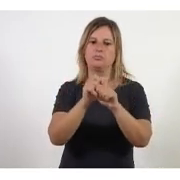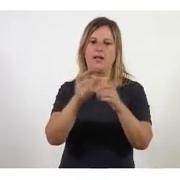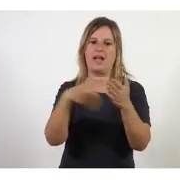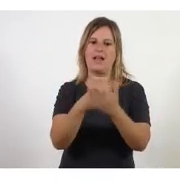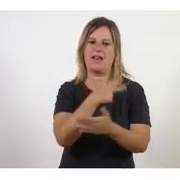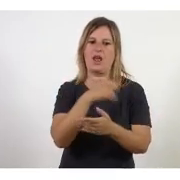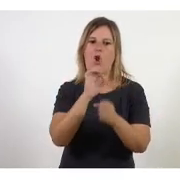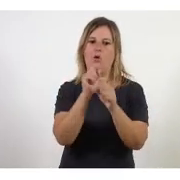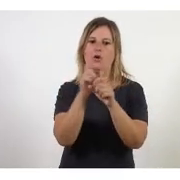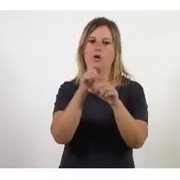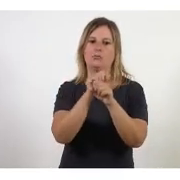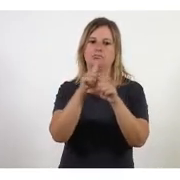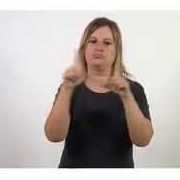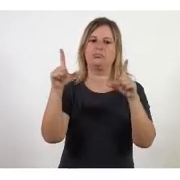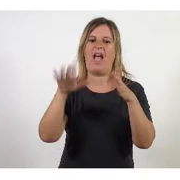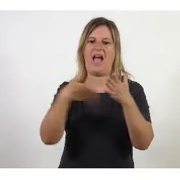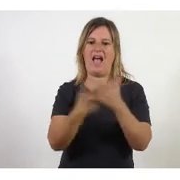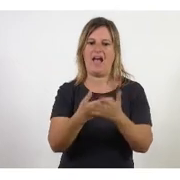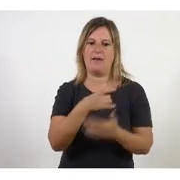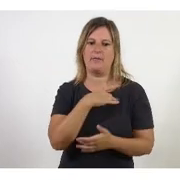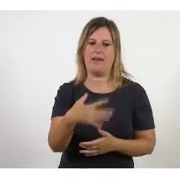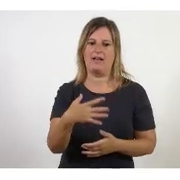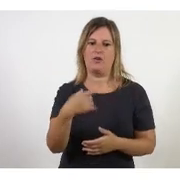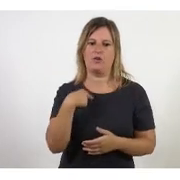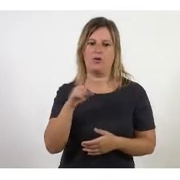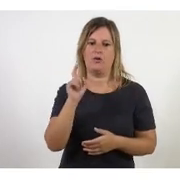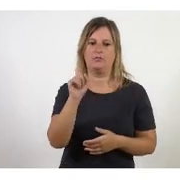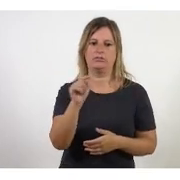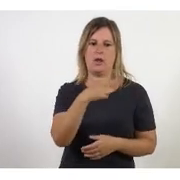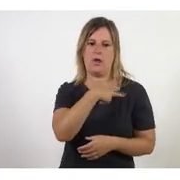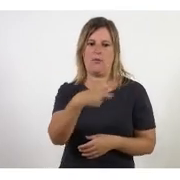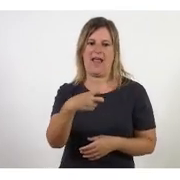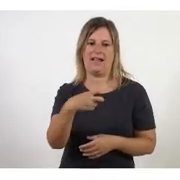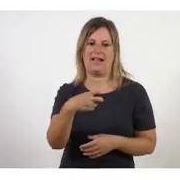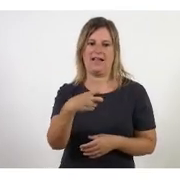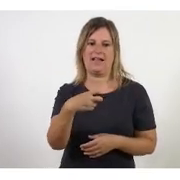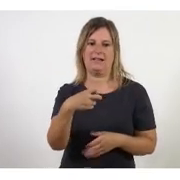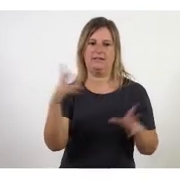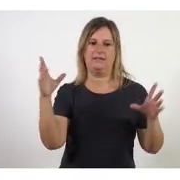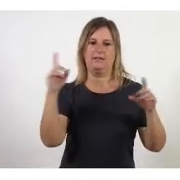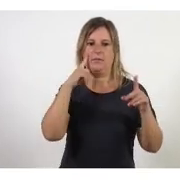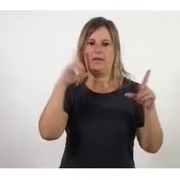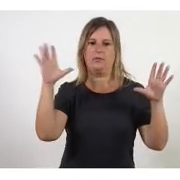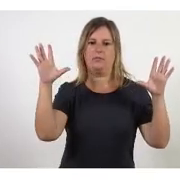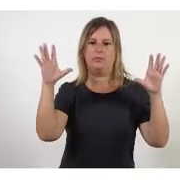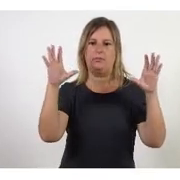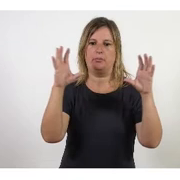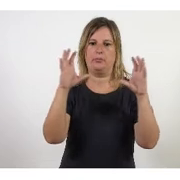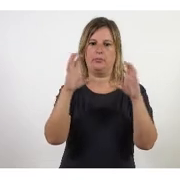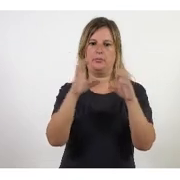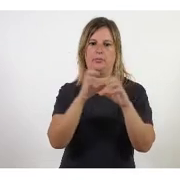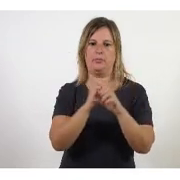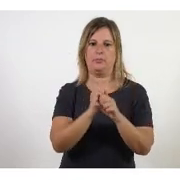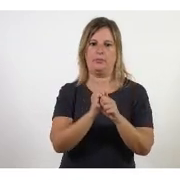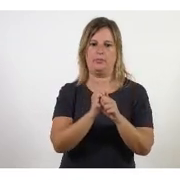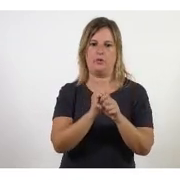white, és a dir, pantalla blanca, pantalla negra, i faig pantalla negra, 2,8 segons, i farà aquest efecte que esteu veient, s'apaga, i sembla cap